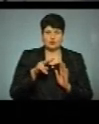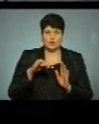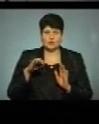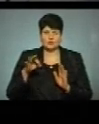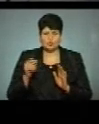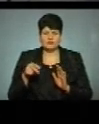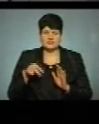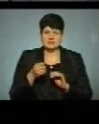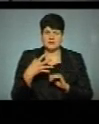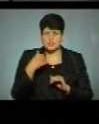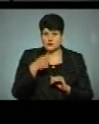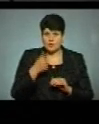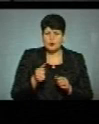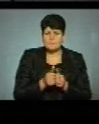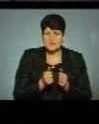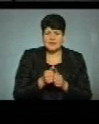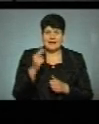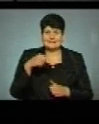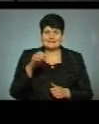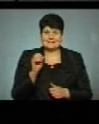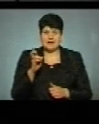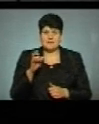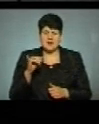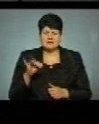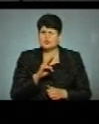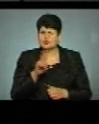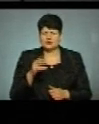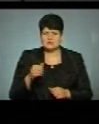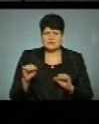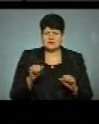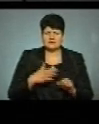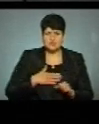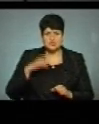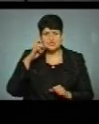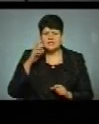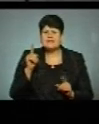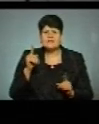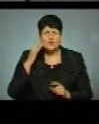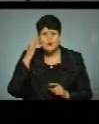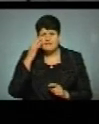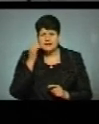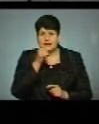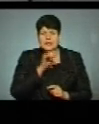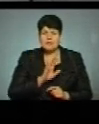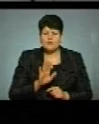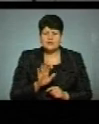поблизу Дебальцевого. Жоден з очільників нашої держави навіть уявити не може,